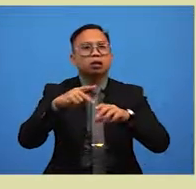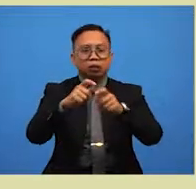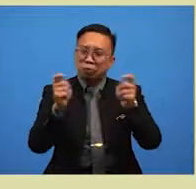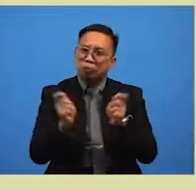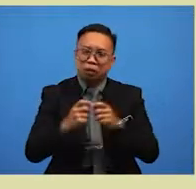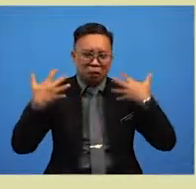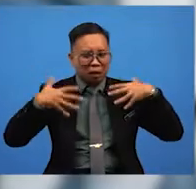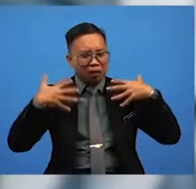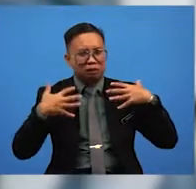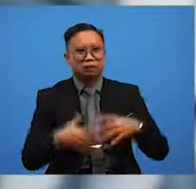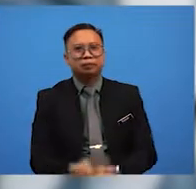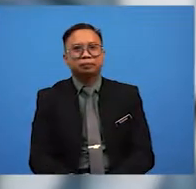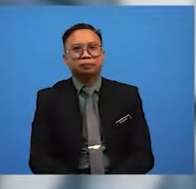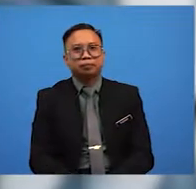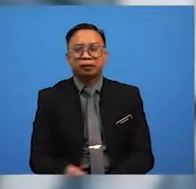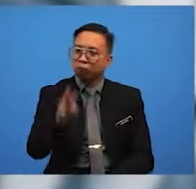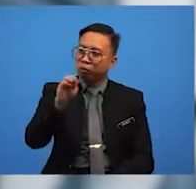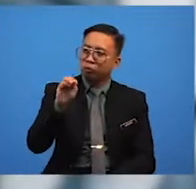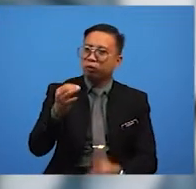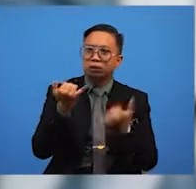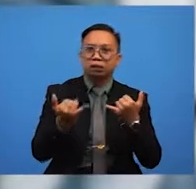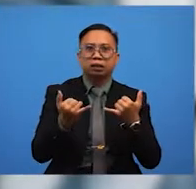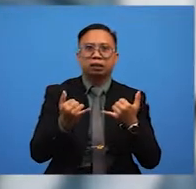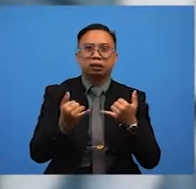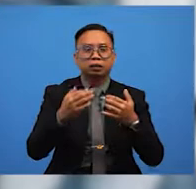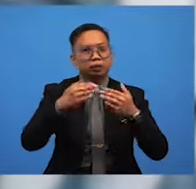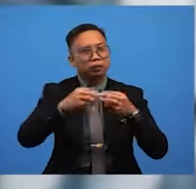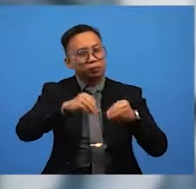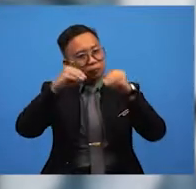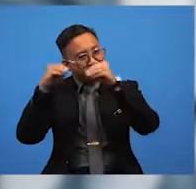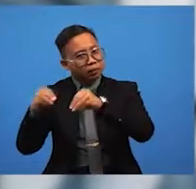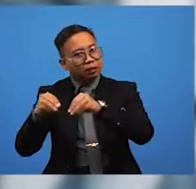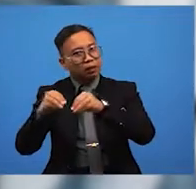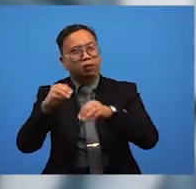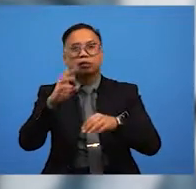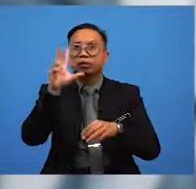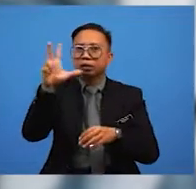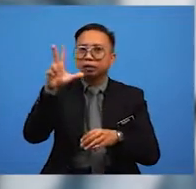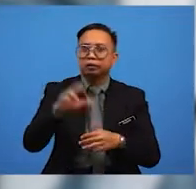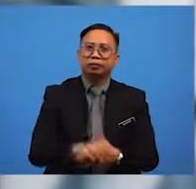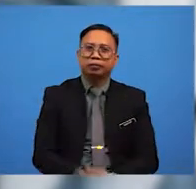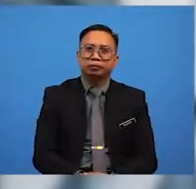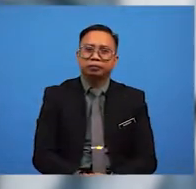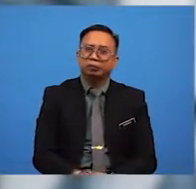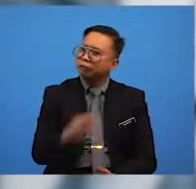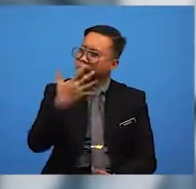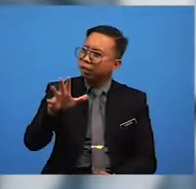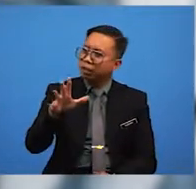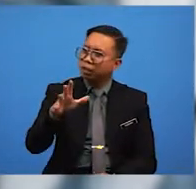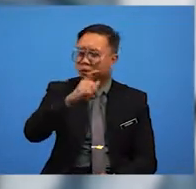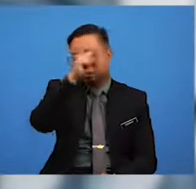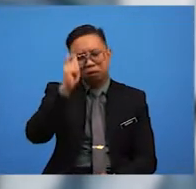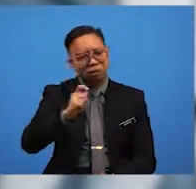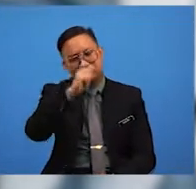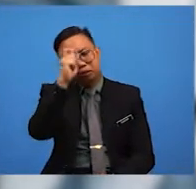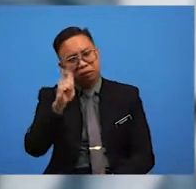panas. Murid-murid, sekarang kita beralih ke subtopik yang ketiga. Pernahkah anda